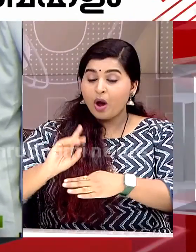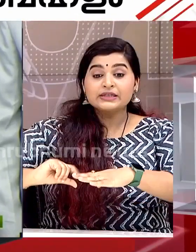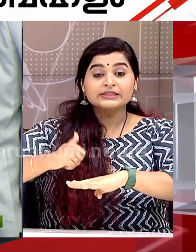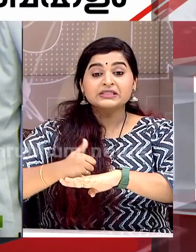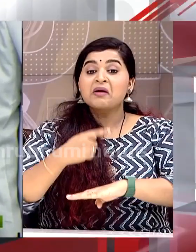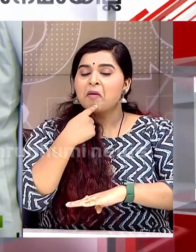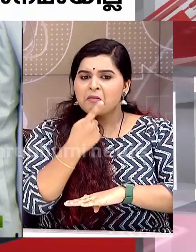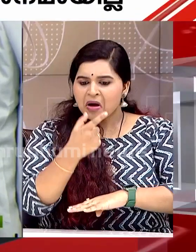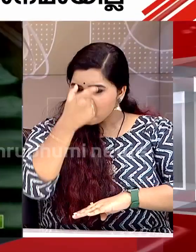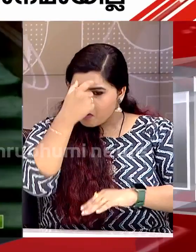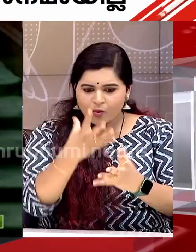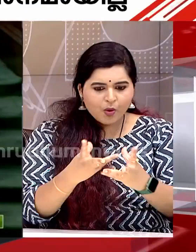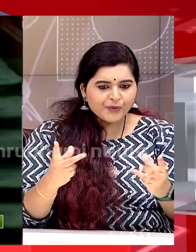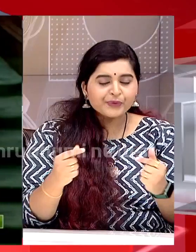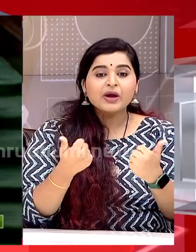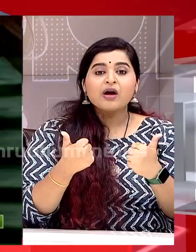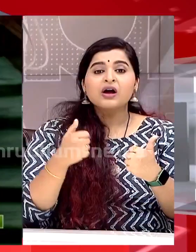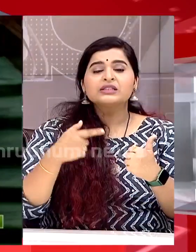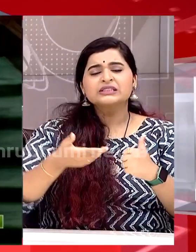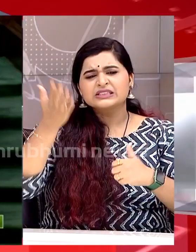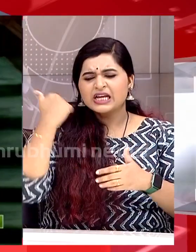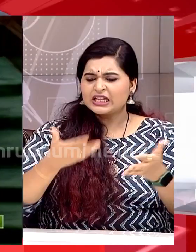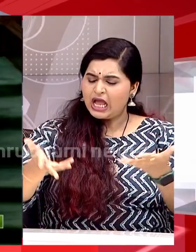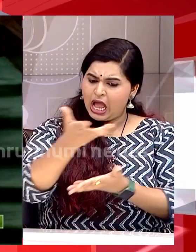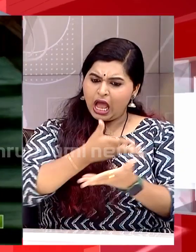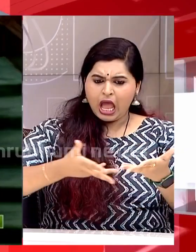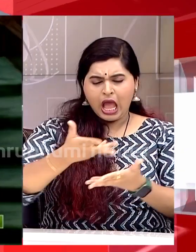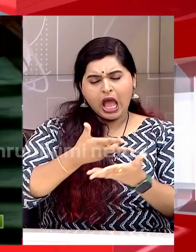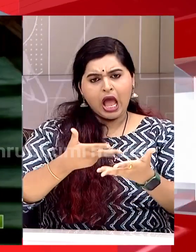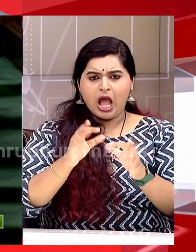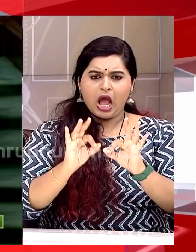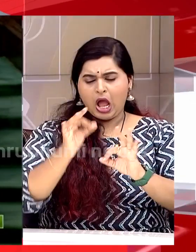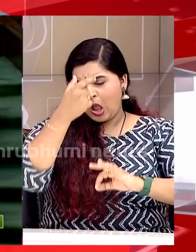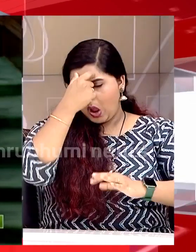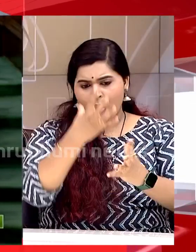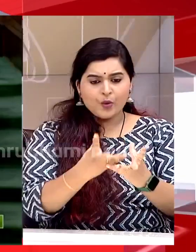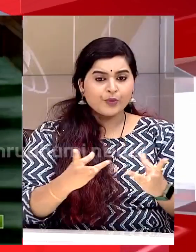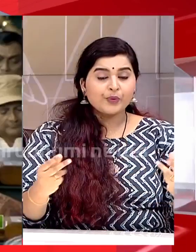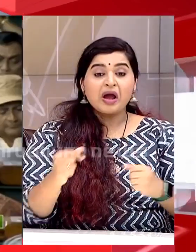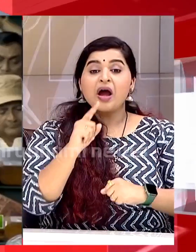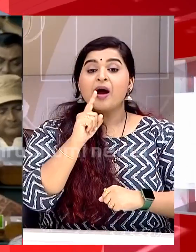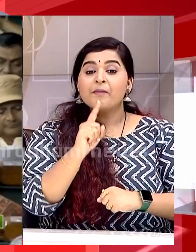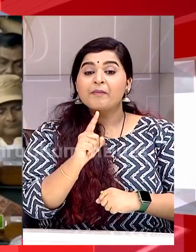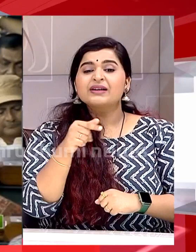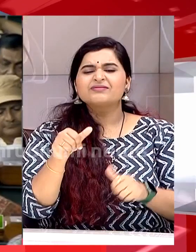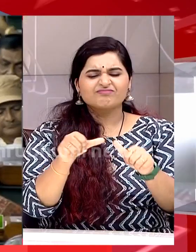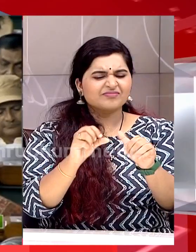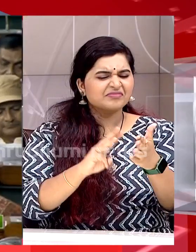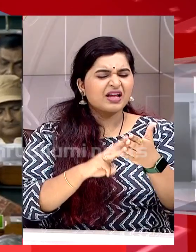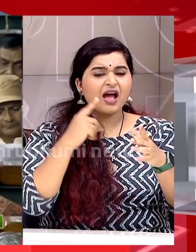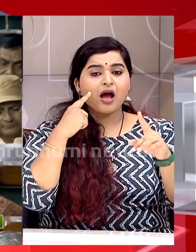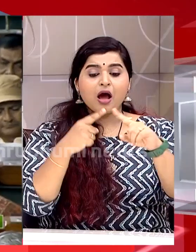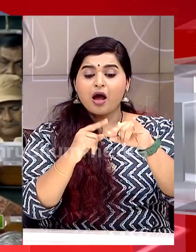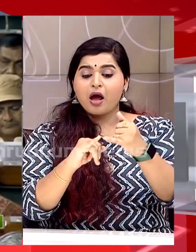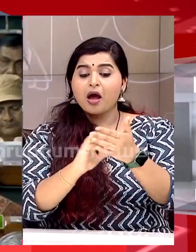ഗോയലും പ്രഹ്ലാദ് ജോഷിയും പ്രതിപക്ഷവുമായി നടത്തിയ ചർച്ചയിൽ ധാരണയായിരുന്നു. അതേസമയം അഴിമതി സഖ്യമാണ് ഇന്ത്യൻ സഖ്യമെന്ന് അമിത്ഷാ പരിഹസിക്കുന്നു. മൂന്നാം